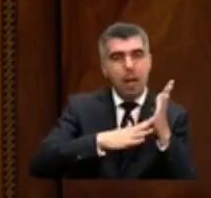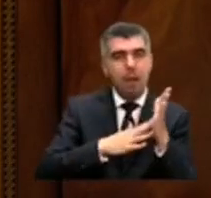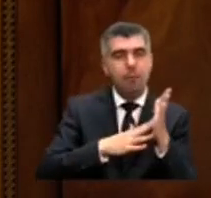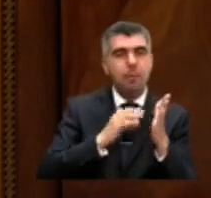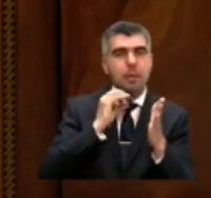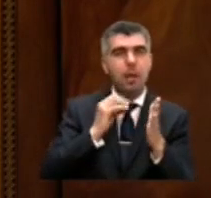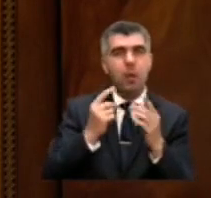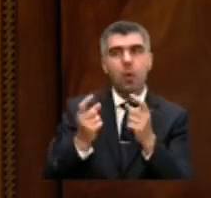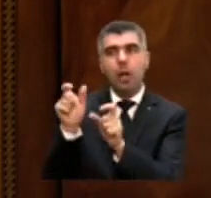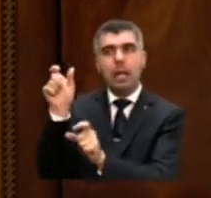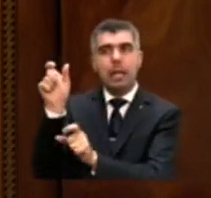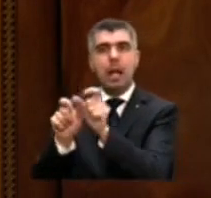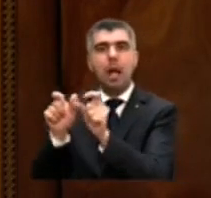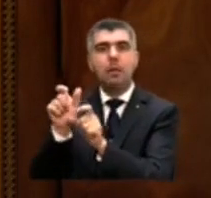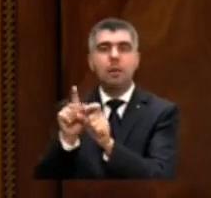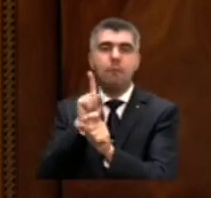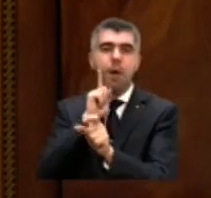المواطنين والمواطنات